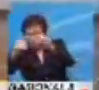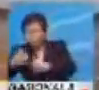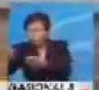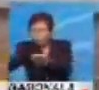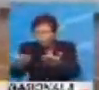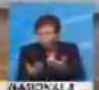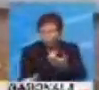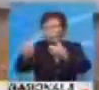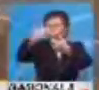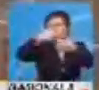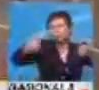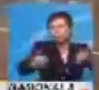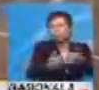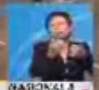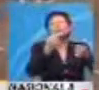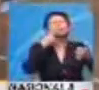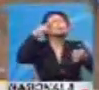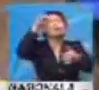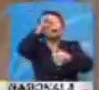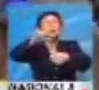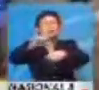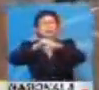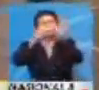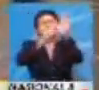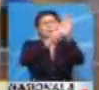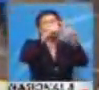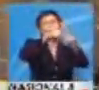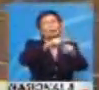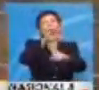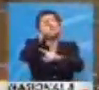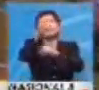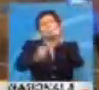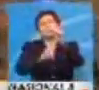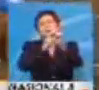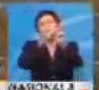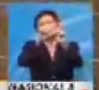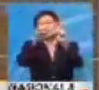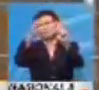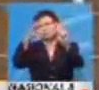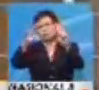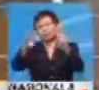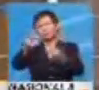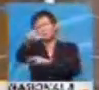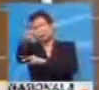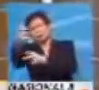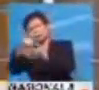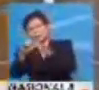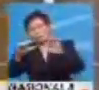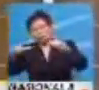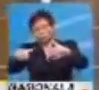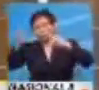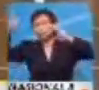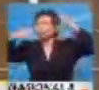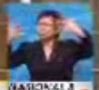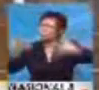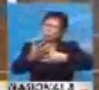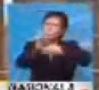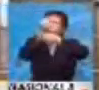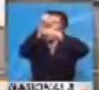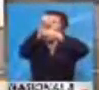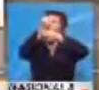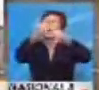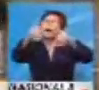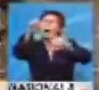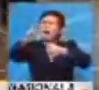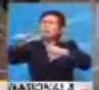dibawa beraksi di ke Johanes remaja Asia di Bangkok pada bulan ogus tahun ini selain itu pasukan negara pernah memenangi kejuaraan Asia